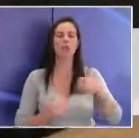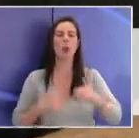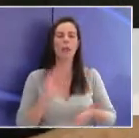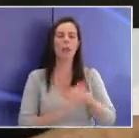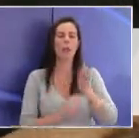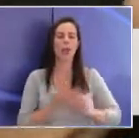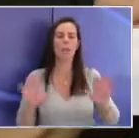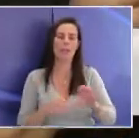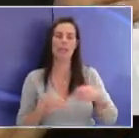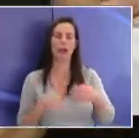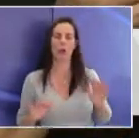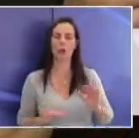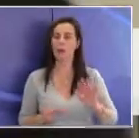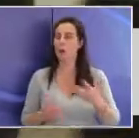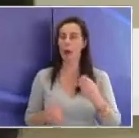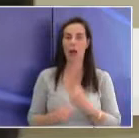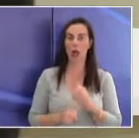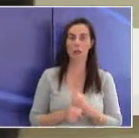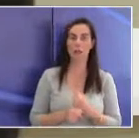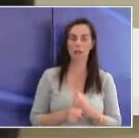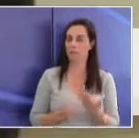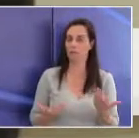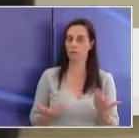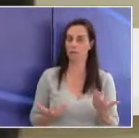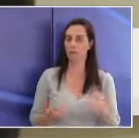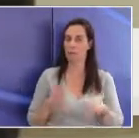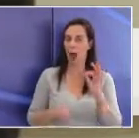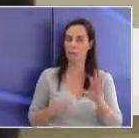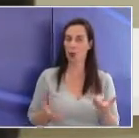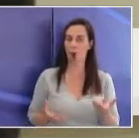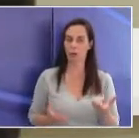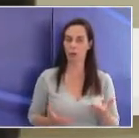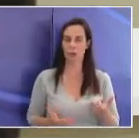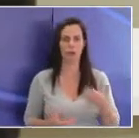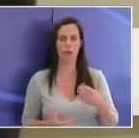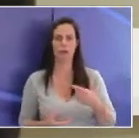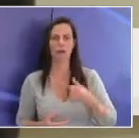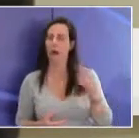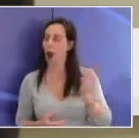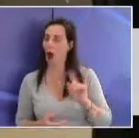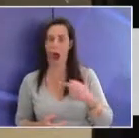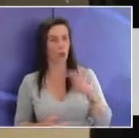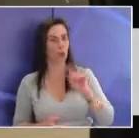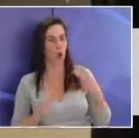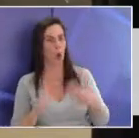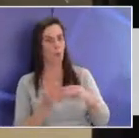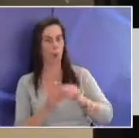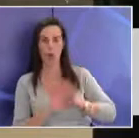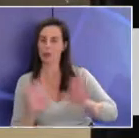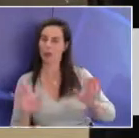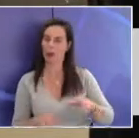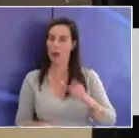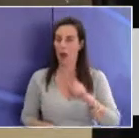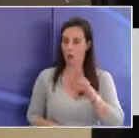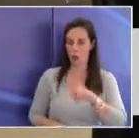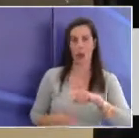ומה, איך תתנהלו במערכת הבחירות הזאת? אנחנו לא גוף פוליטי. לא, אני יודעת שאתם לא. אבל יש